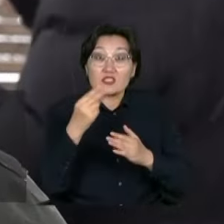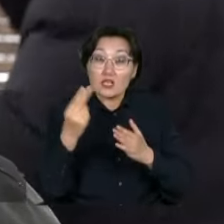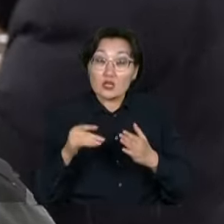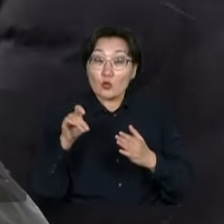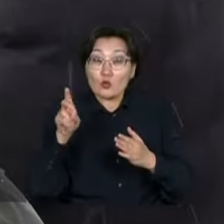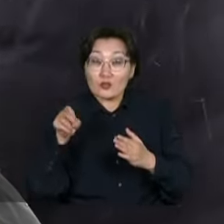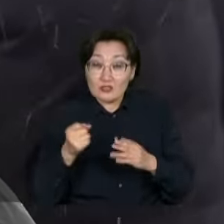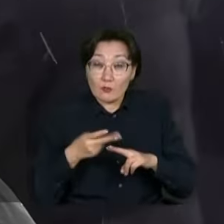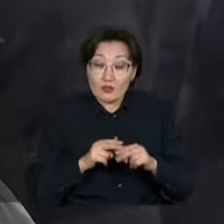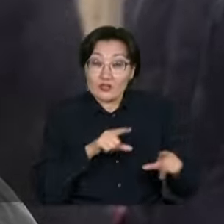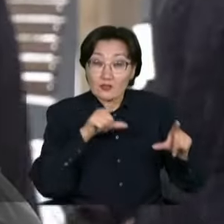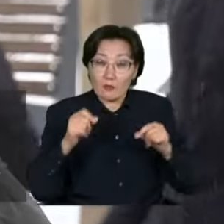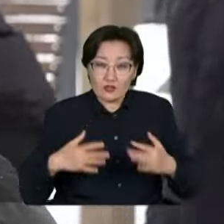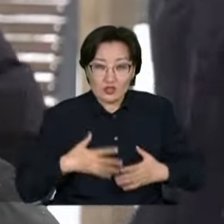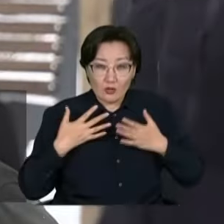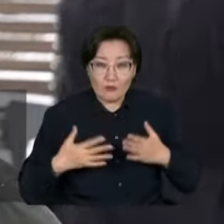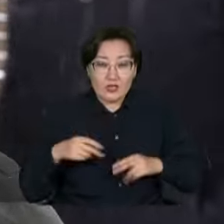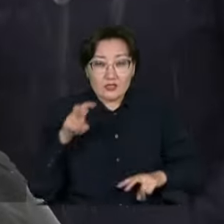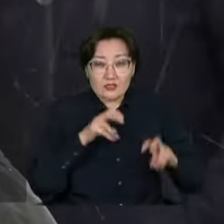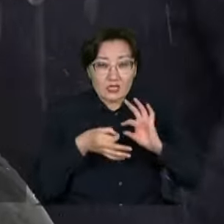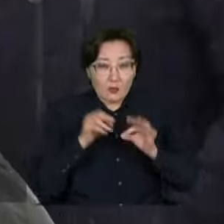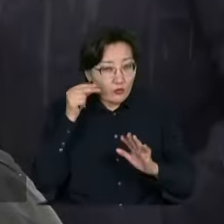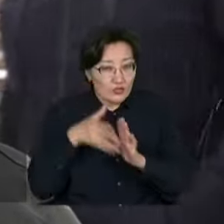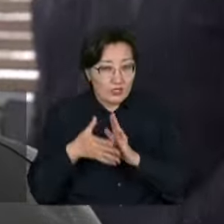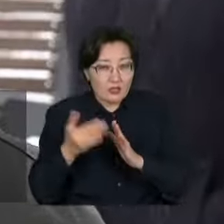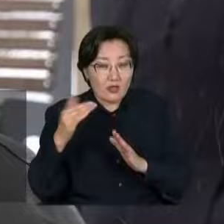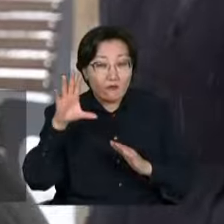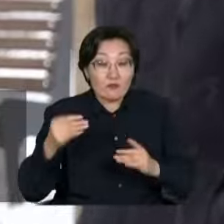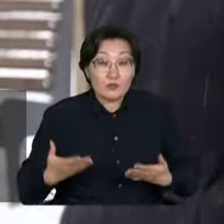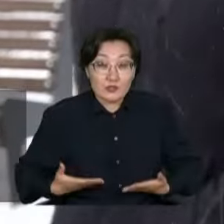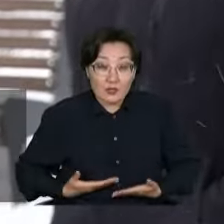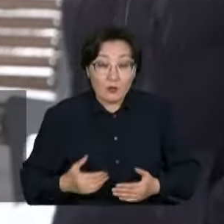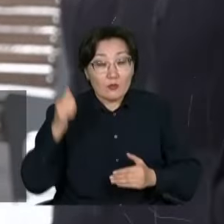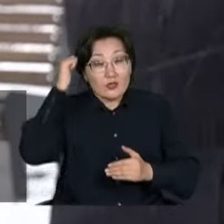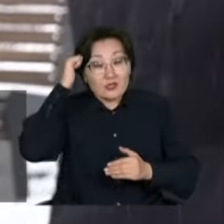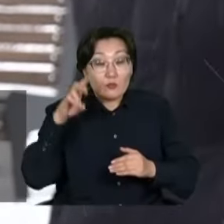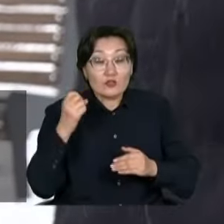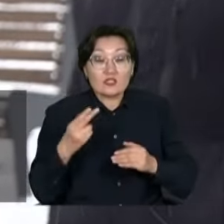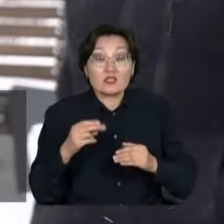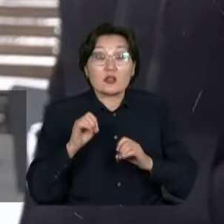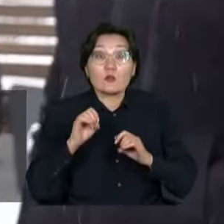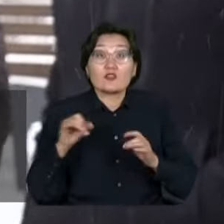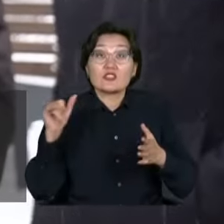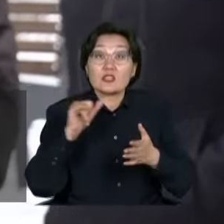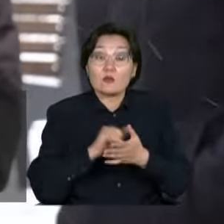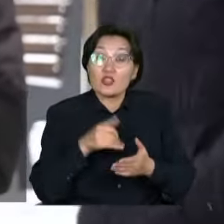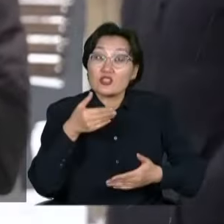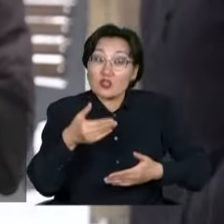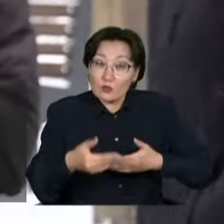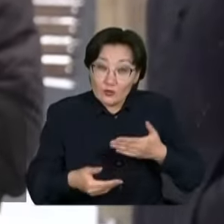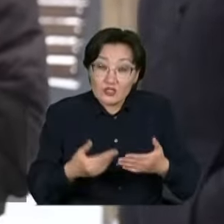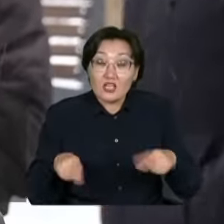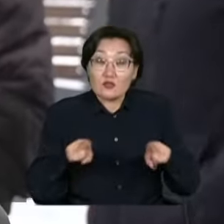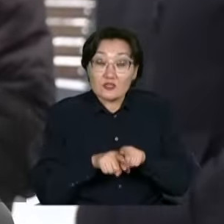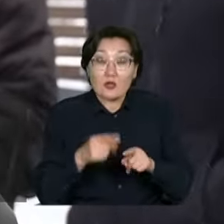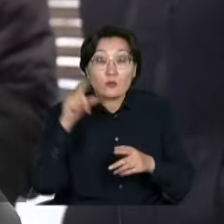Ататюрка. Эта поездка вдохновила на поиски детального изучения его биографии. На памятнике национальный герой запечатлен идущим. То есть именно